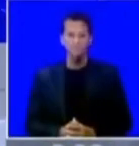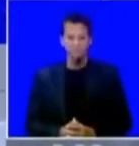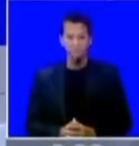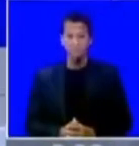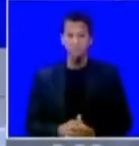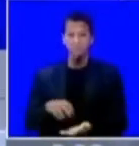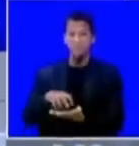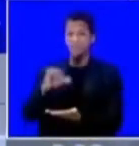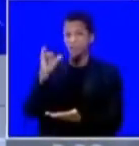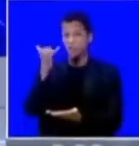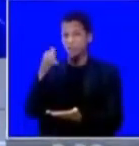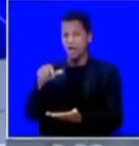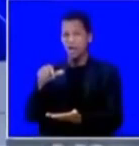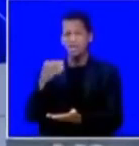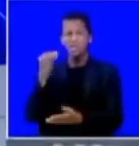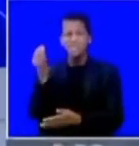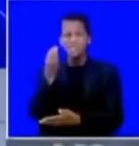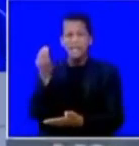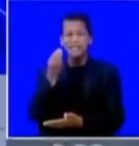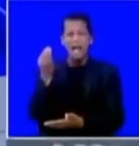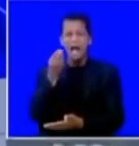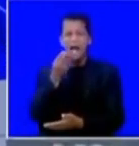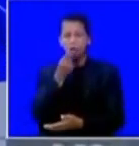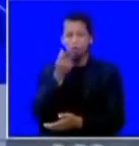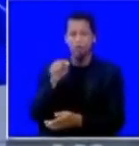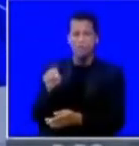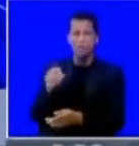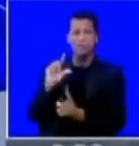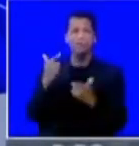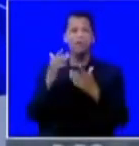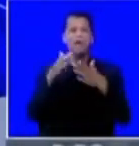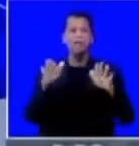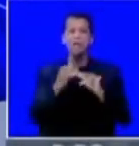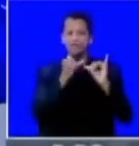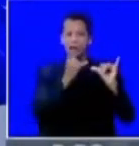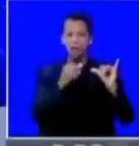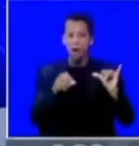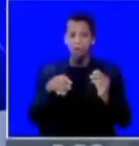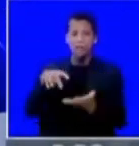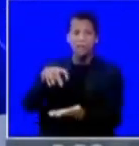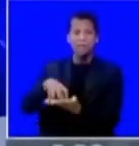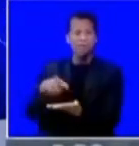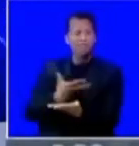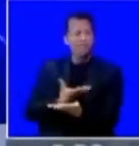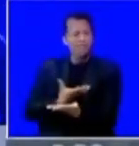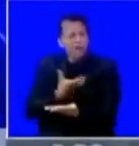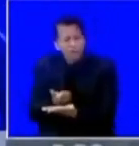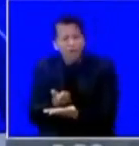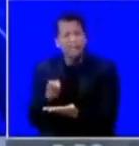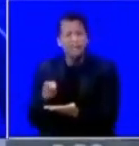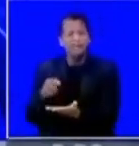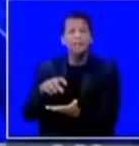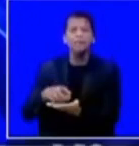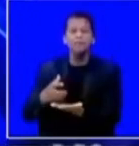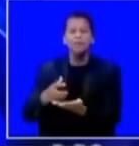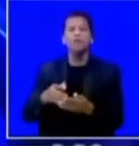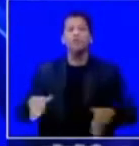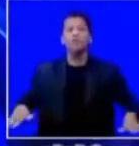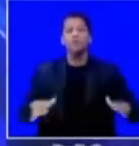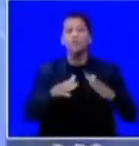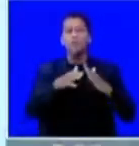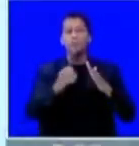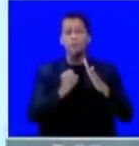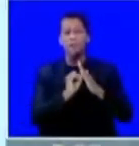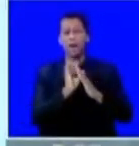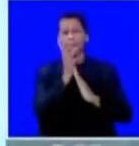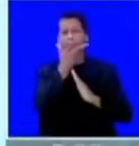Yogyakarta menjadi salah satu destinasi wisata rujukan kala libur Natal dan Tahun Baru. Salah satu lokasi favorit bagi wisatawan adalah Teras Merapi.